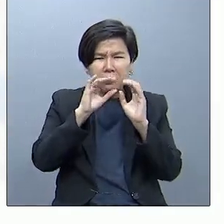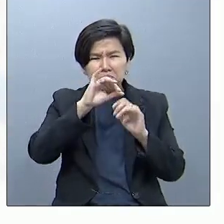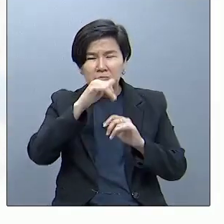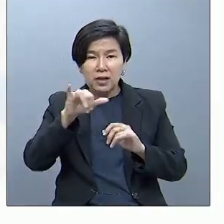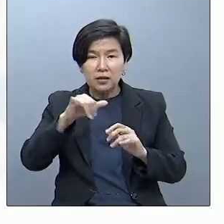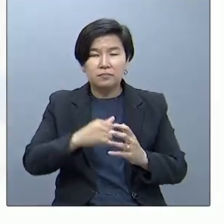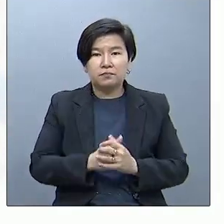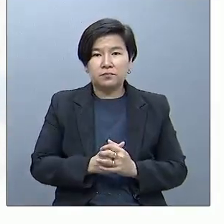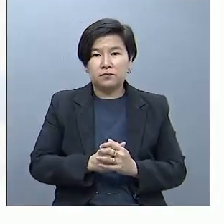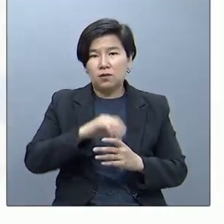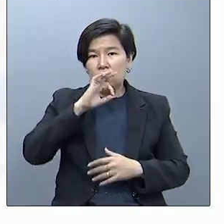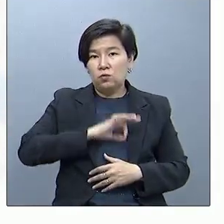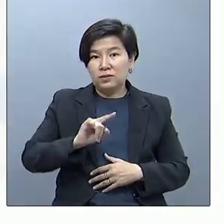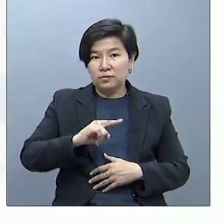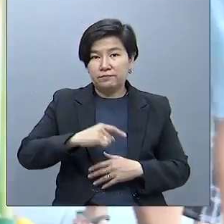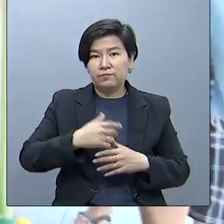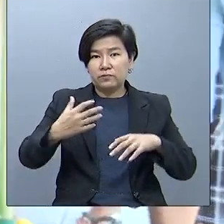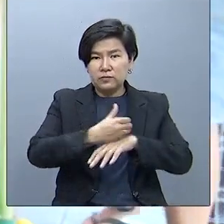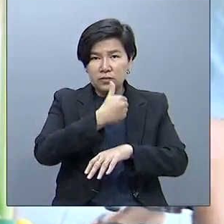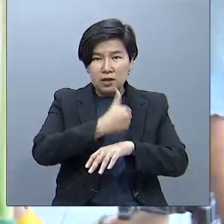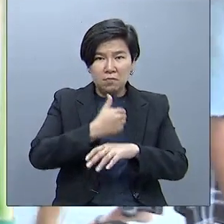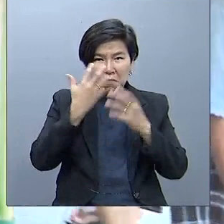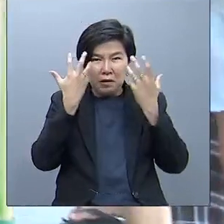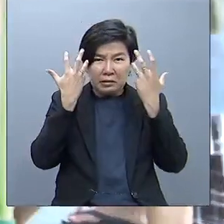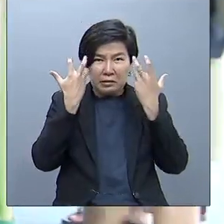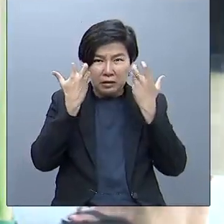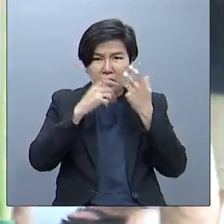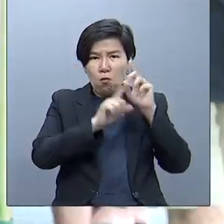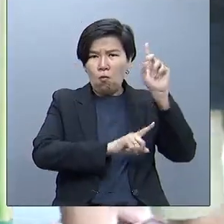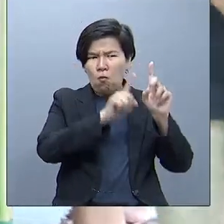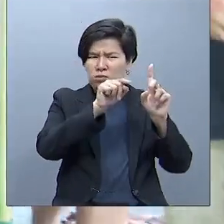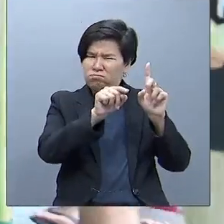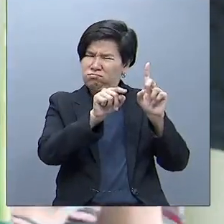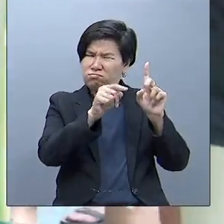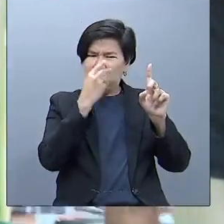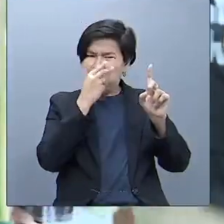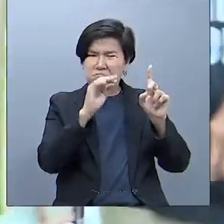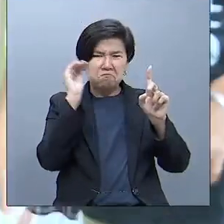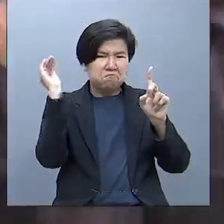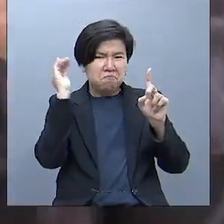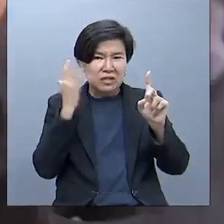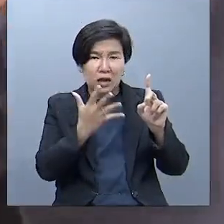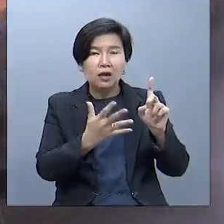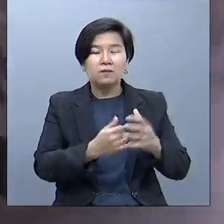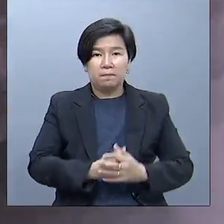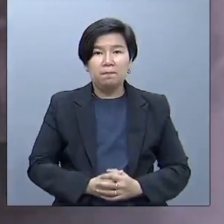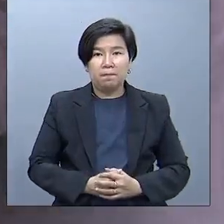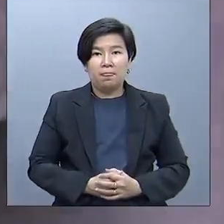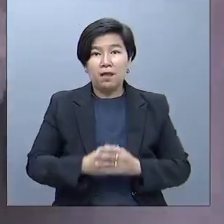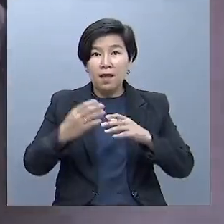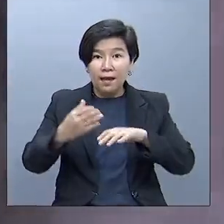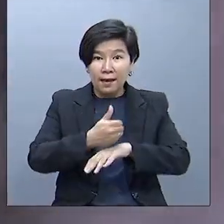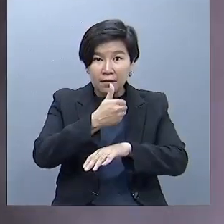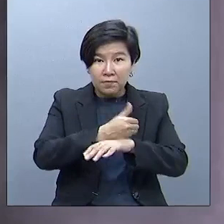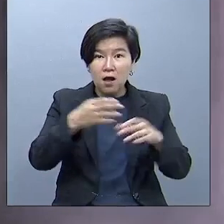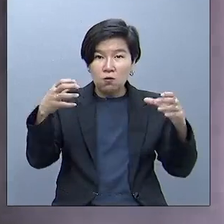แรงเสริมความตึงเครียดทางการเมืองให้มีความไม่เชอมนเกิดขึในตลดทุก็ได้นอกจนี้ อาจารย์ยงชีด้ว่าพักที่รวมใ